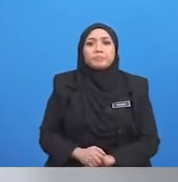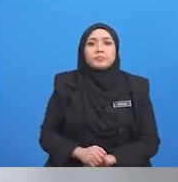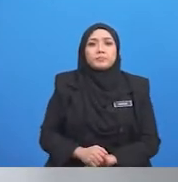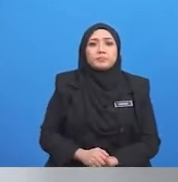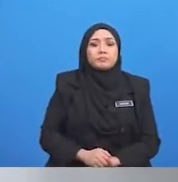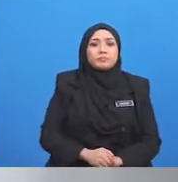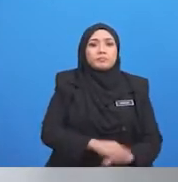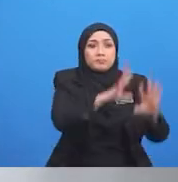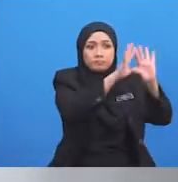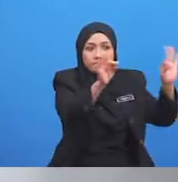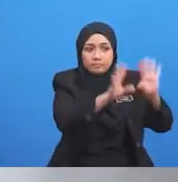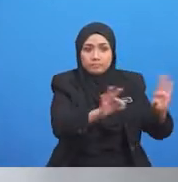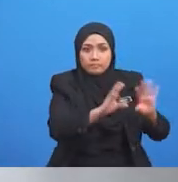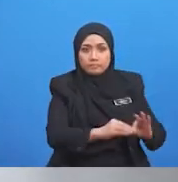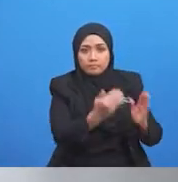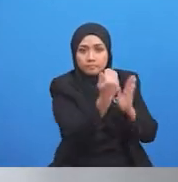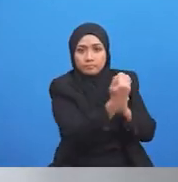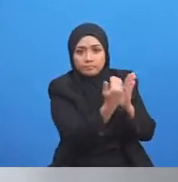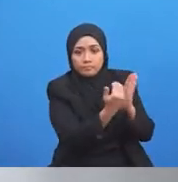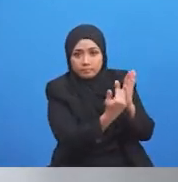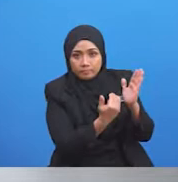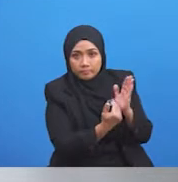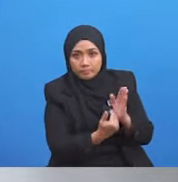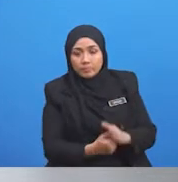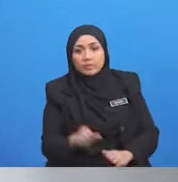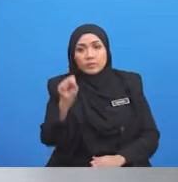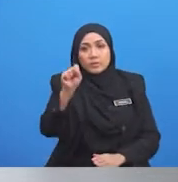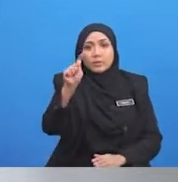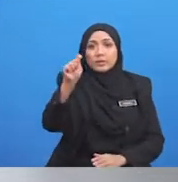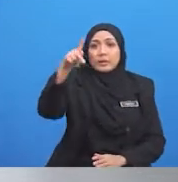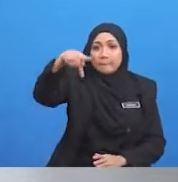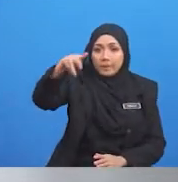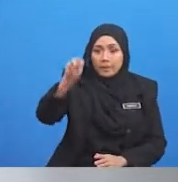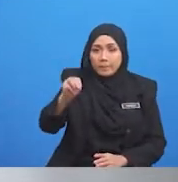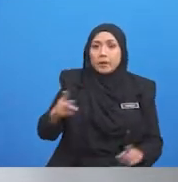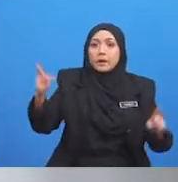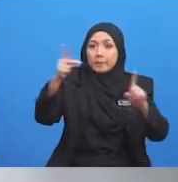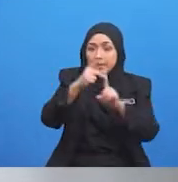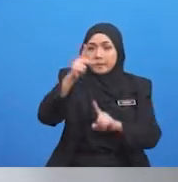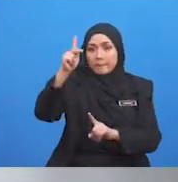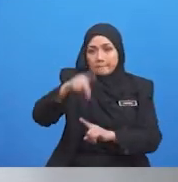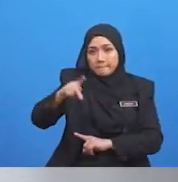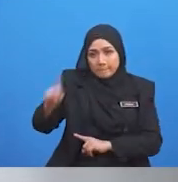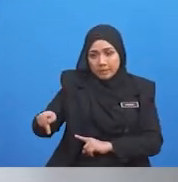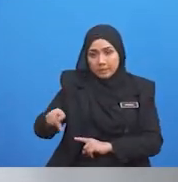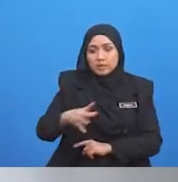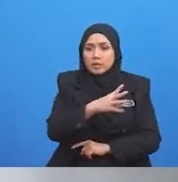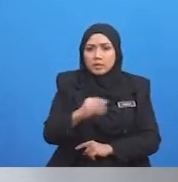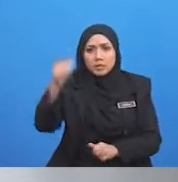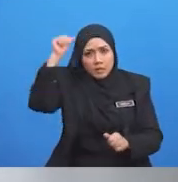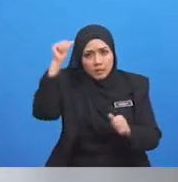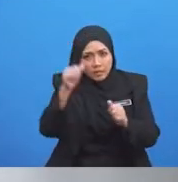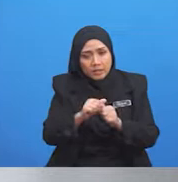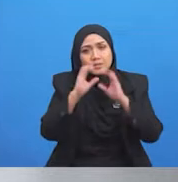pengajian perniagaan STPM kepada pelajar semua. Jadi, sila berikan perhatian dan ingat tips